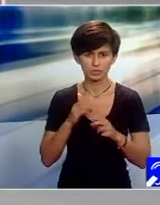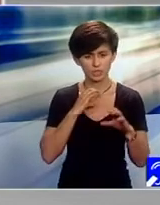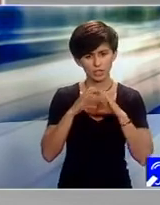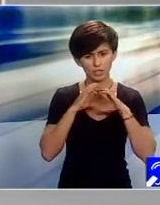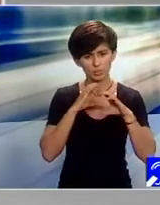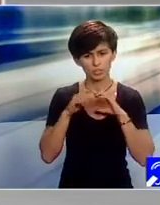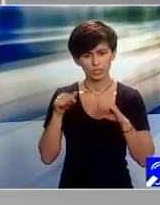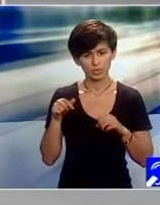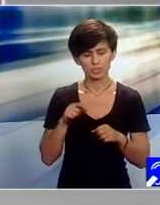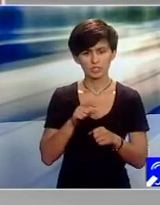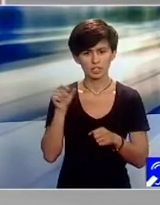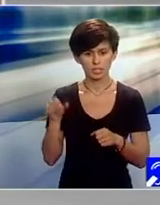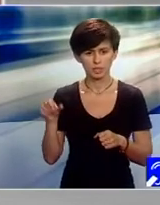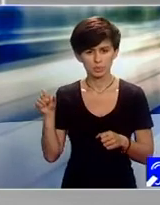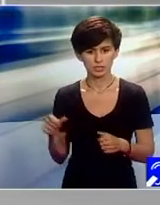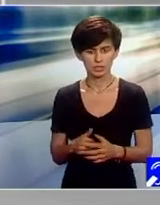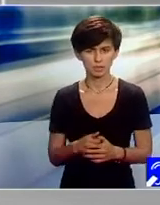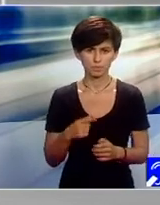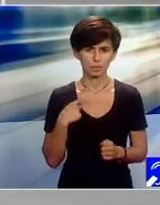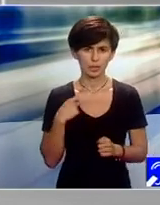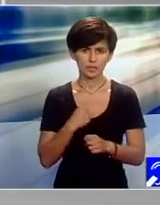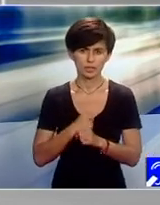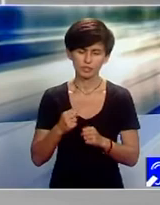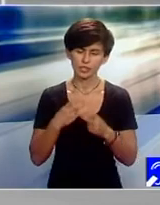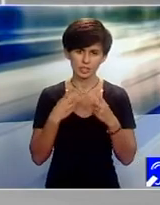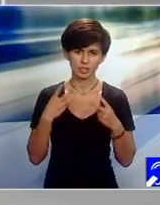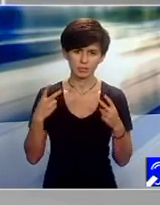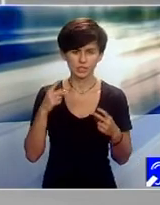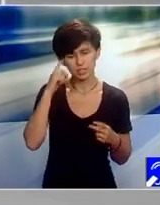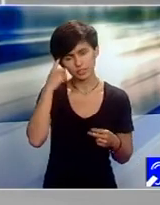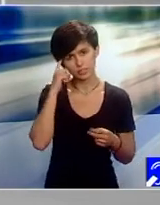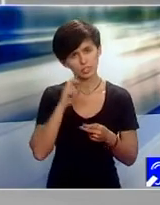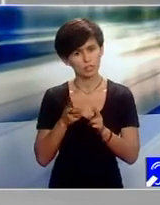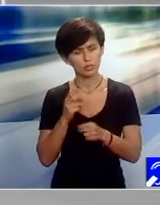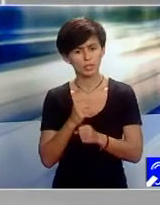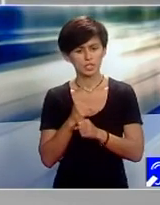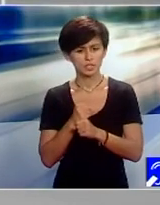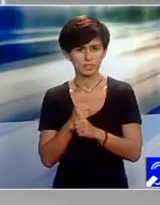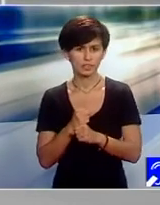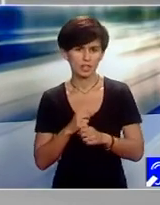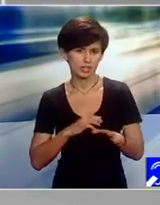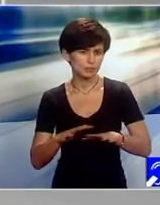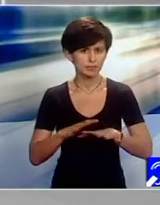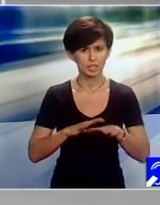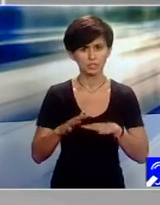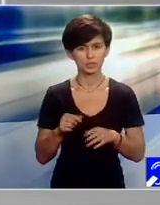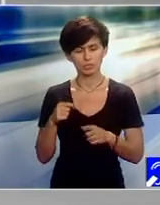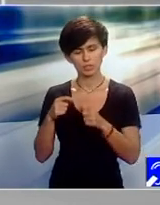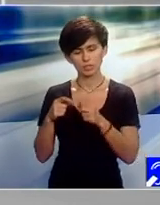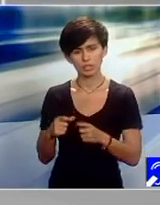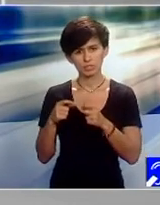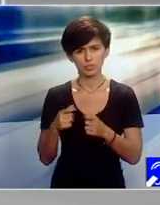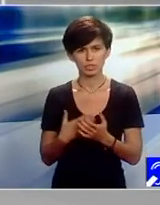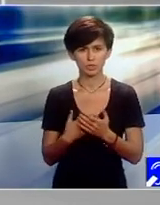de persoane. Exact, e foarte important să știe cum să facă managementul anumitor situații, pentru că în fazele un pic